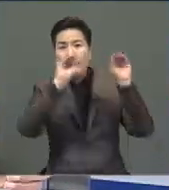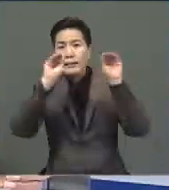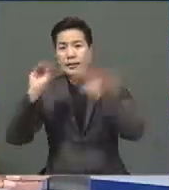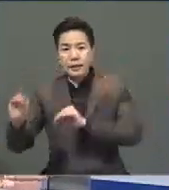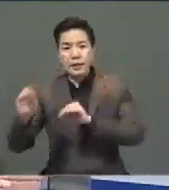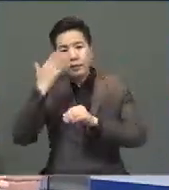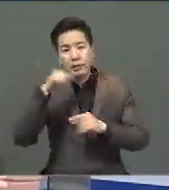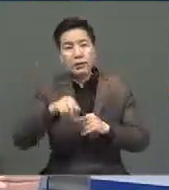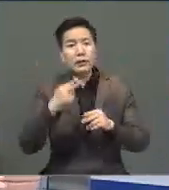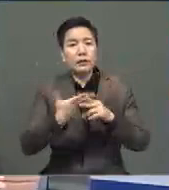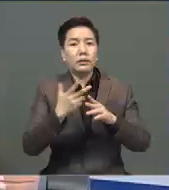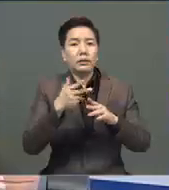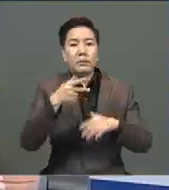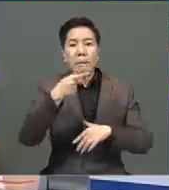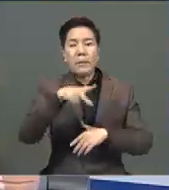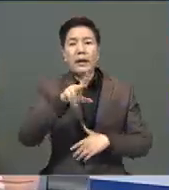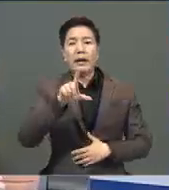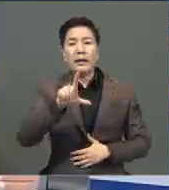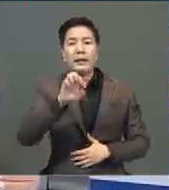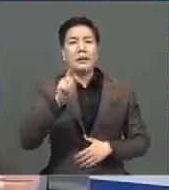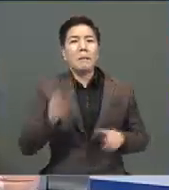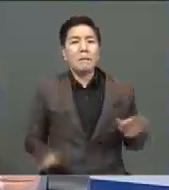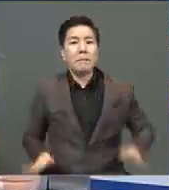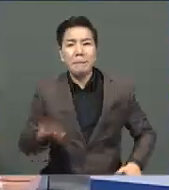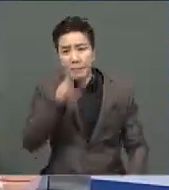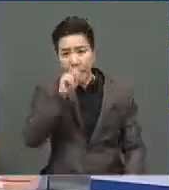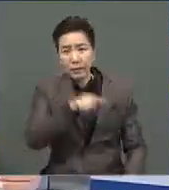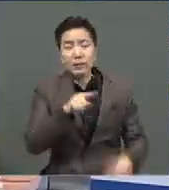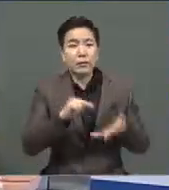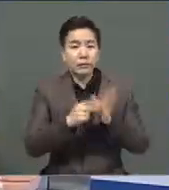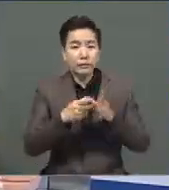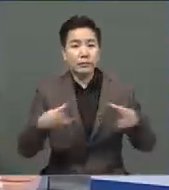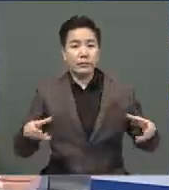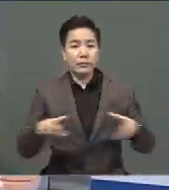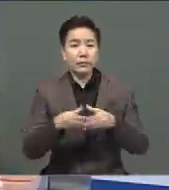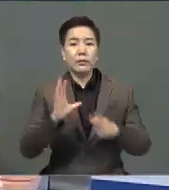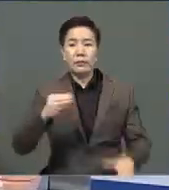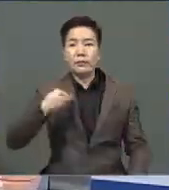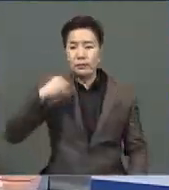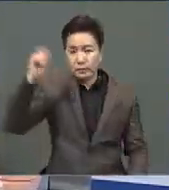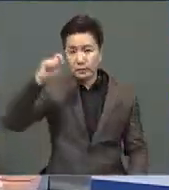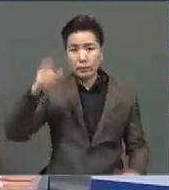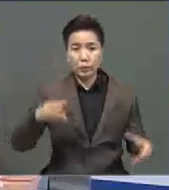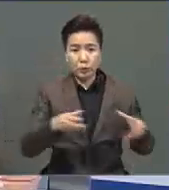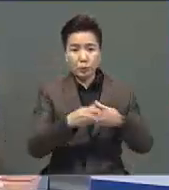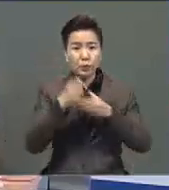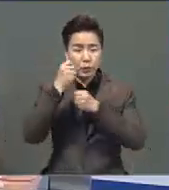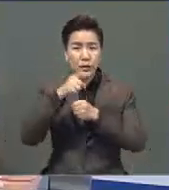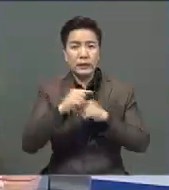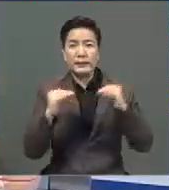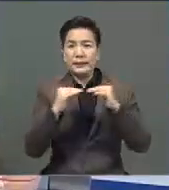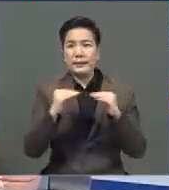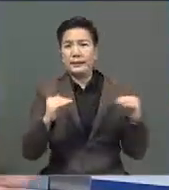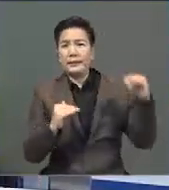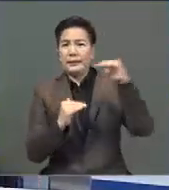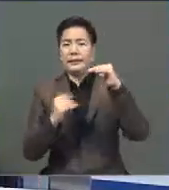ไต่สวนนะคะดีของนายผลิตชีวรักษ์หรือว่าเพนกวินแกนนำกลุ่มแนวร่วมธรรมศาสตร์และการชุมนมเรื่องของการ